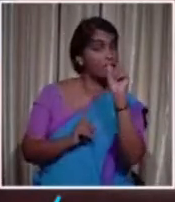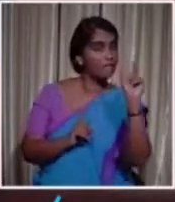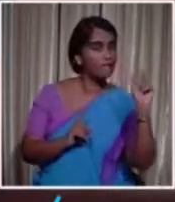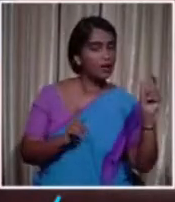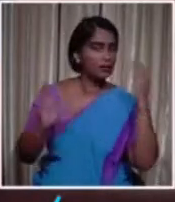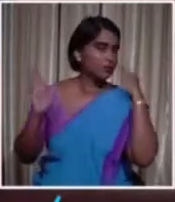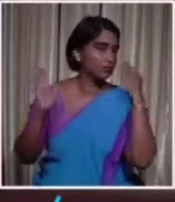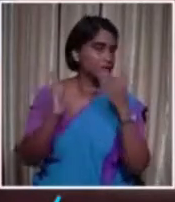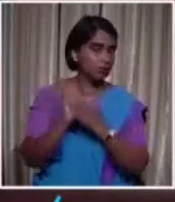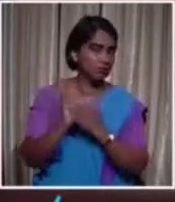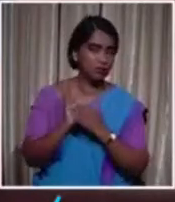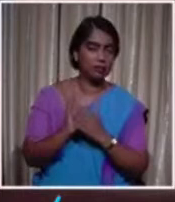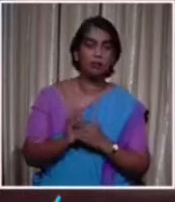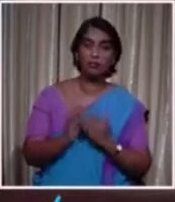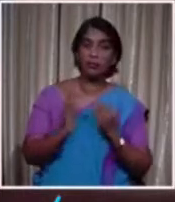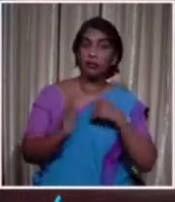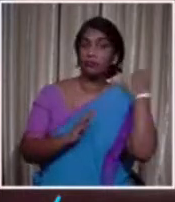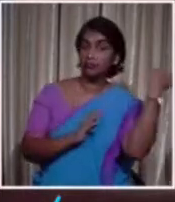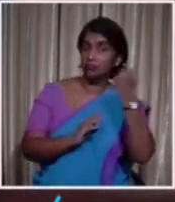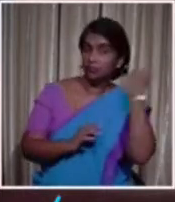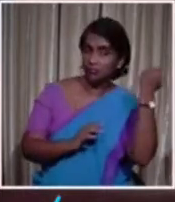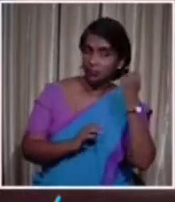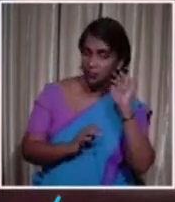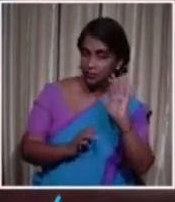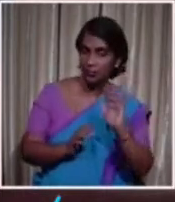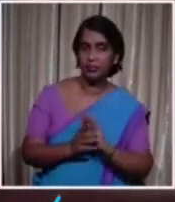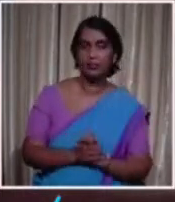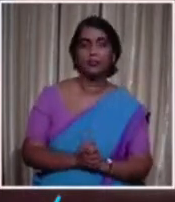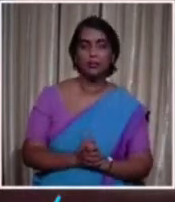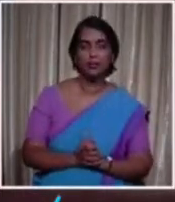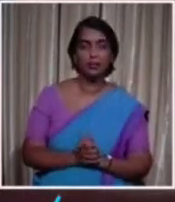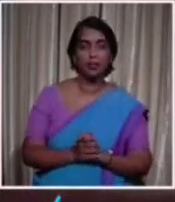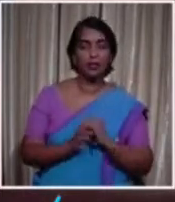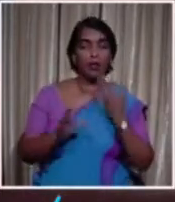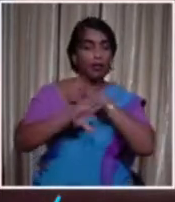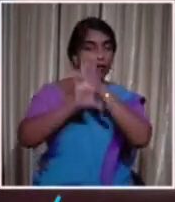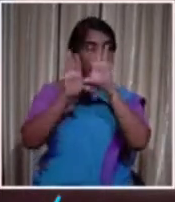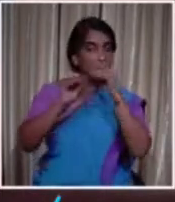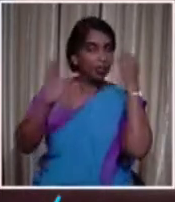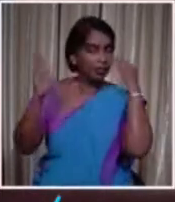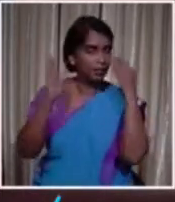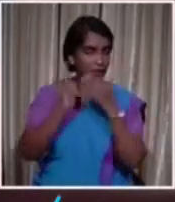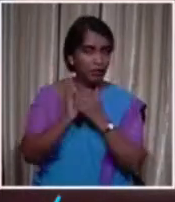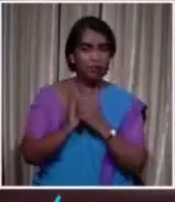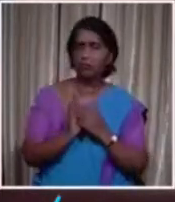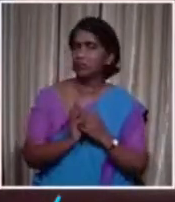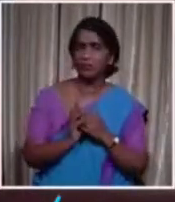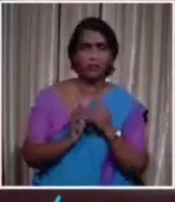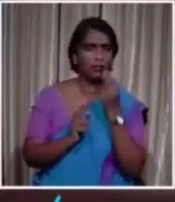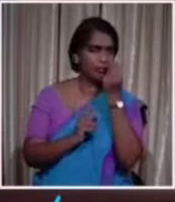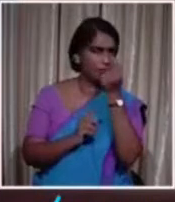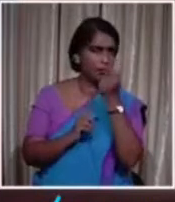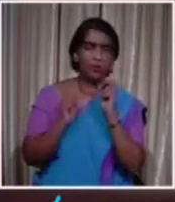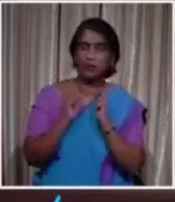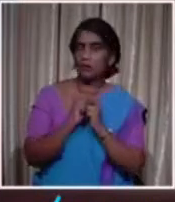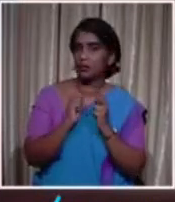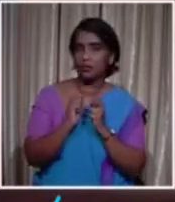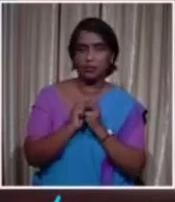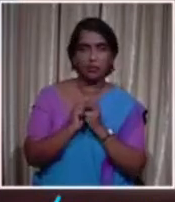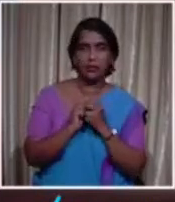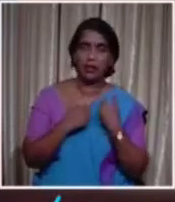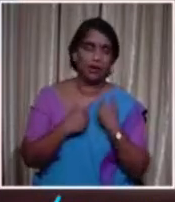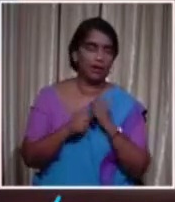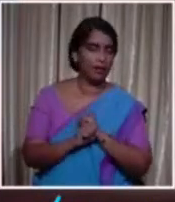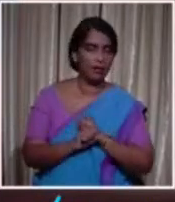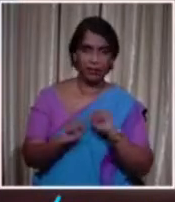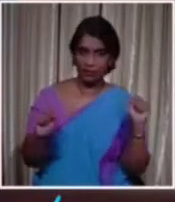පිළිබඳව ඉදිරිපත් කිරීම පිළිබඳව අන්තර්ගතය පිළිබඳව කිසිම ගැටලුවක් අපිට නැහැ.